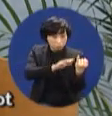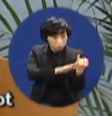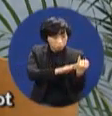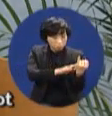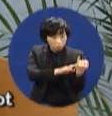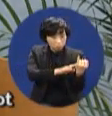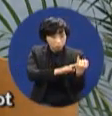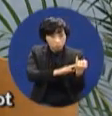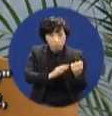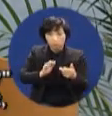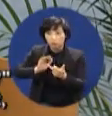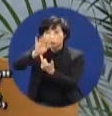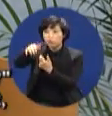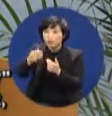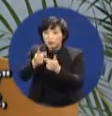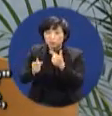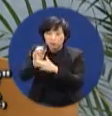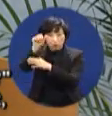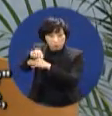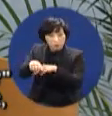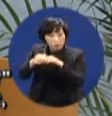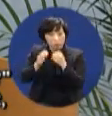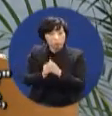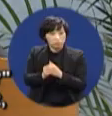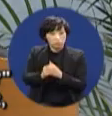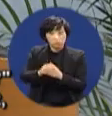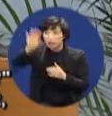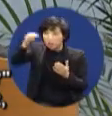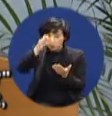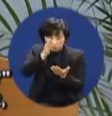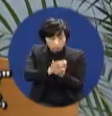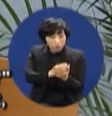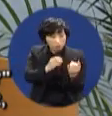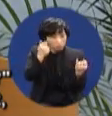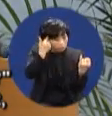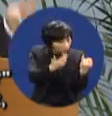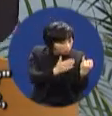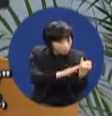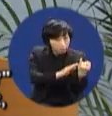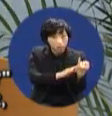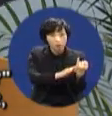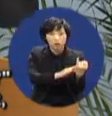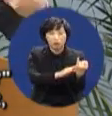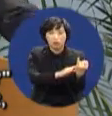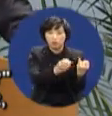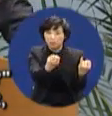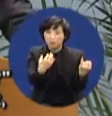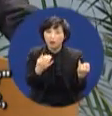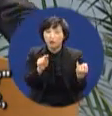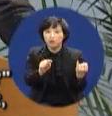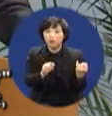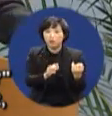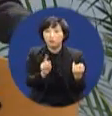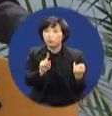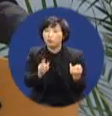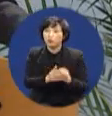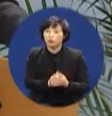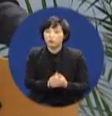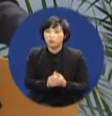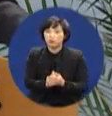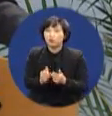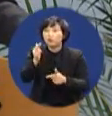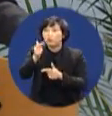너도로 동산 모든 나무의 실과를 먹지 말라 하더냐. 여자가 뱀에게 말하되,